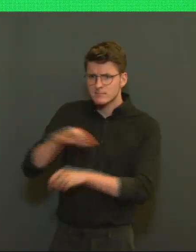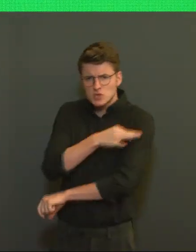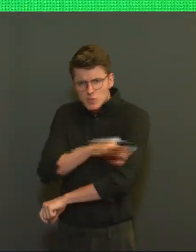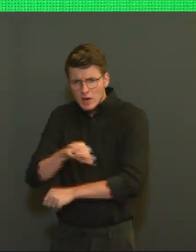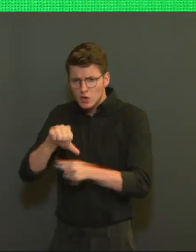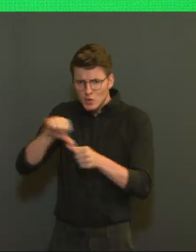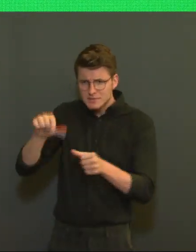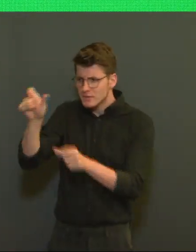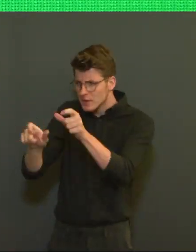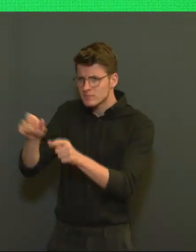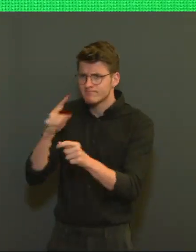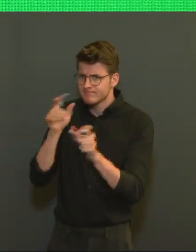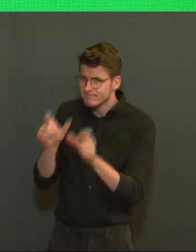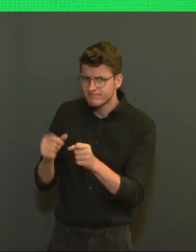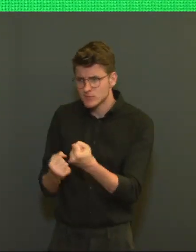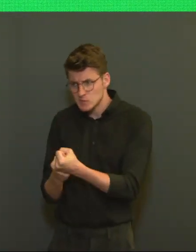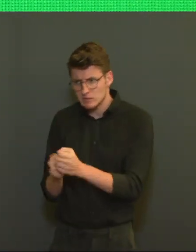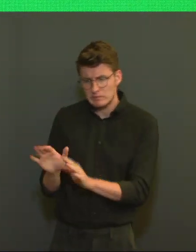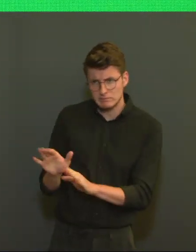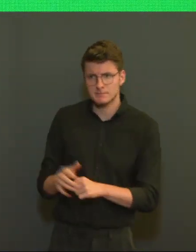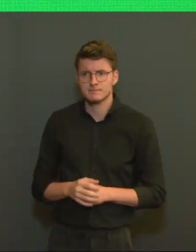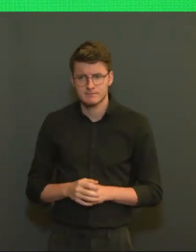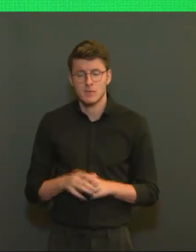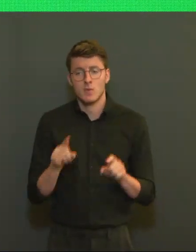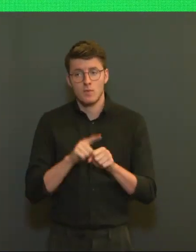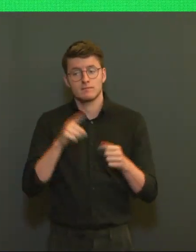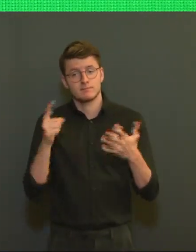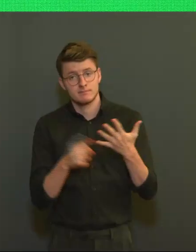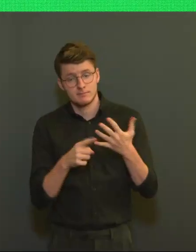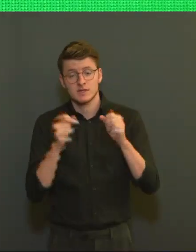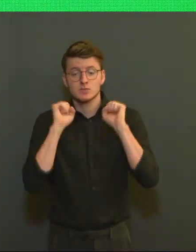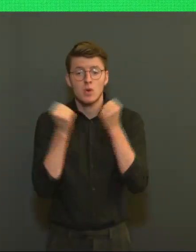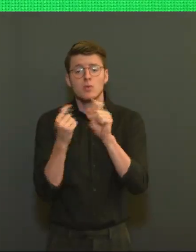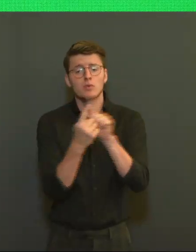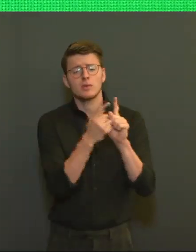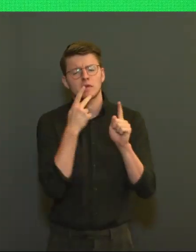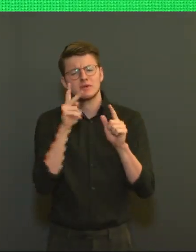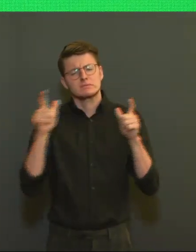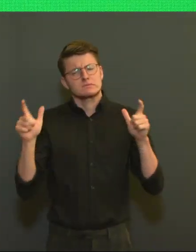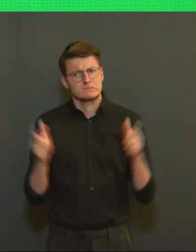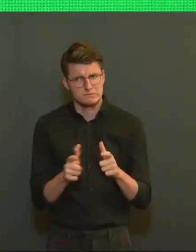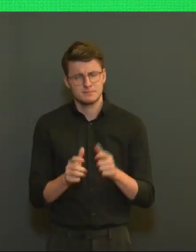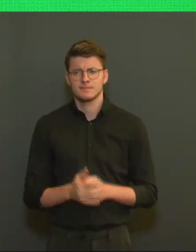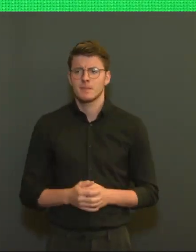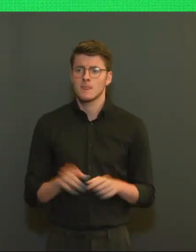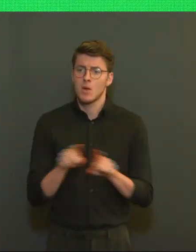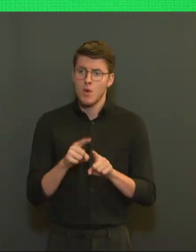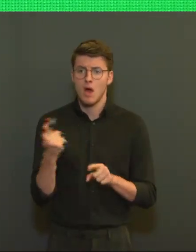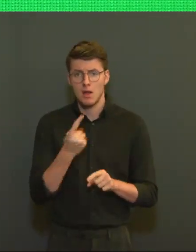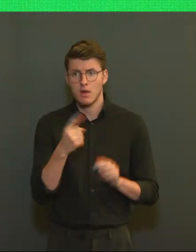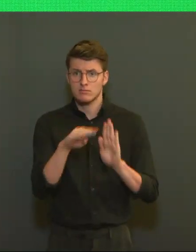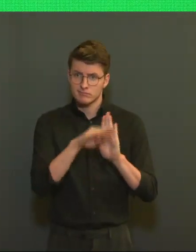Heb altijd en overal aandacht voor deze voorzorgsmaatregelen en niet enkel in een georganiseerde omgeving, zoals bijvoorbeeld uw werkomgeving